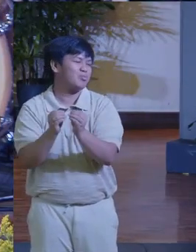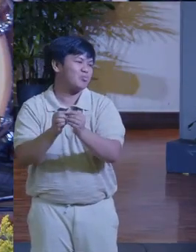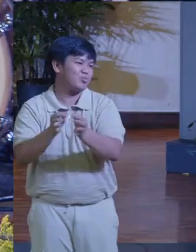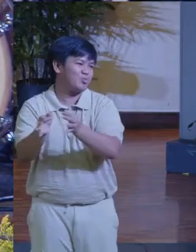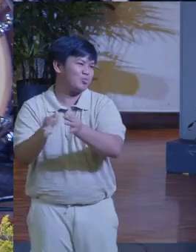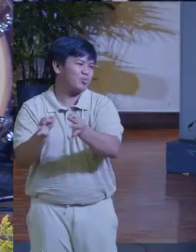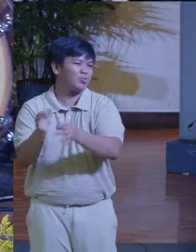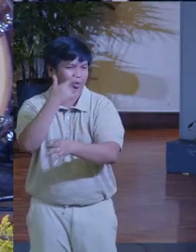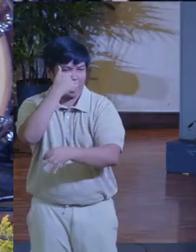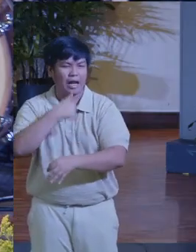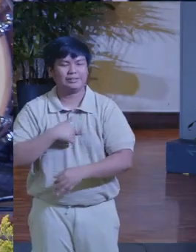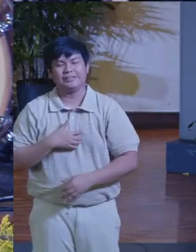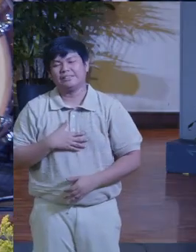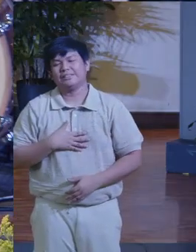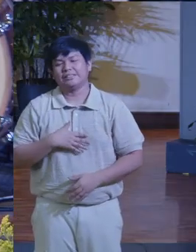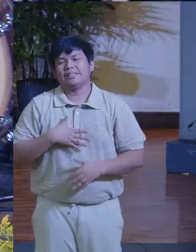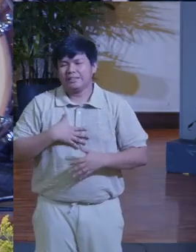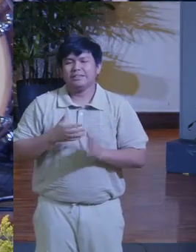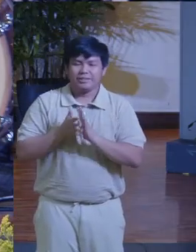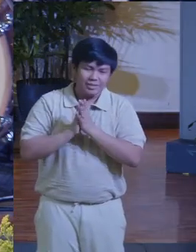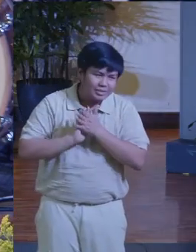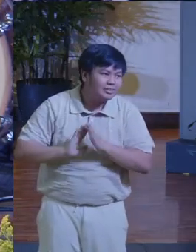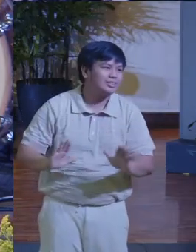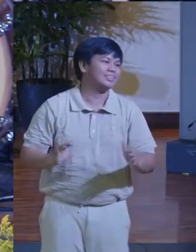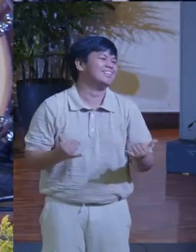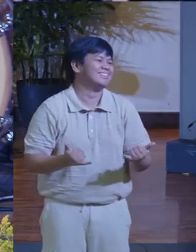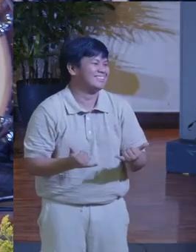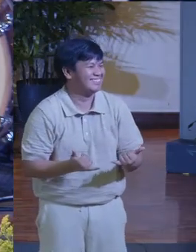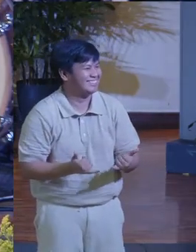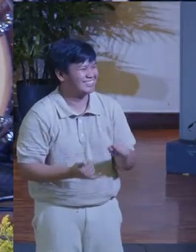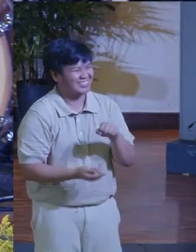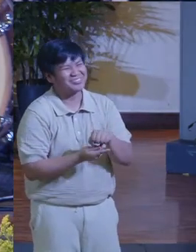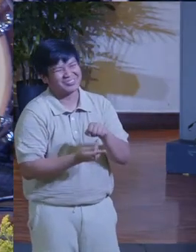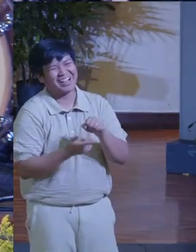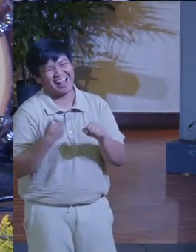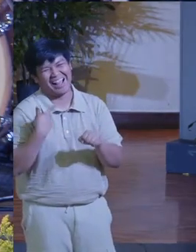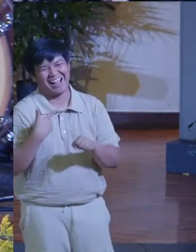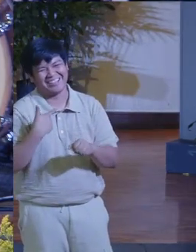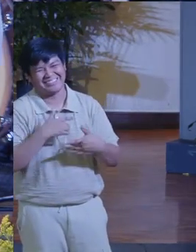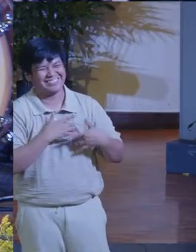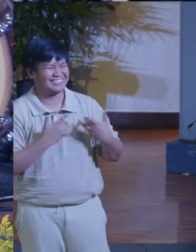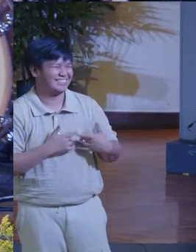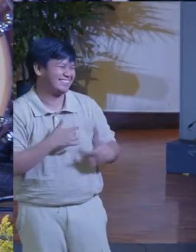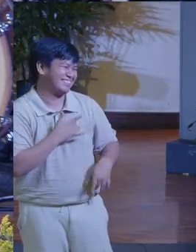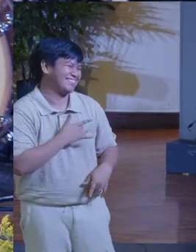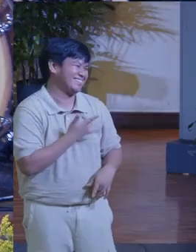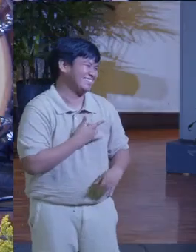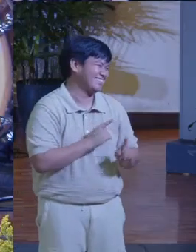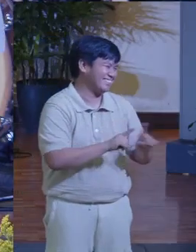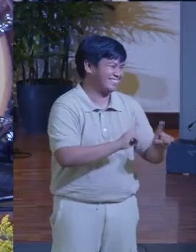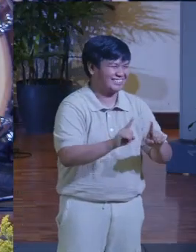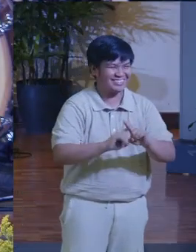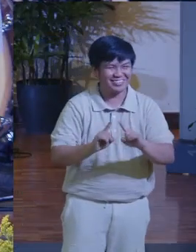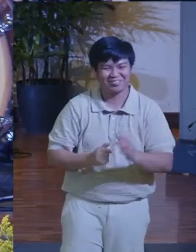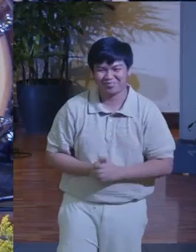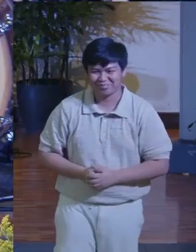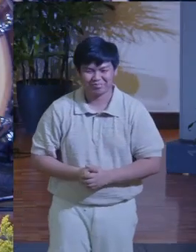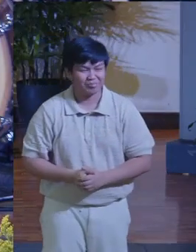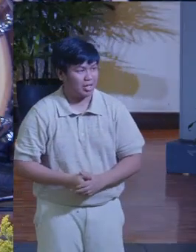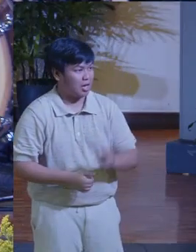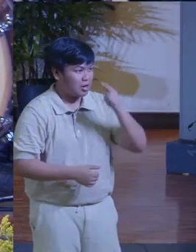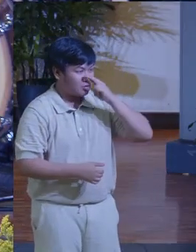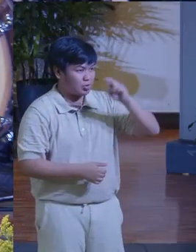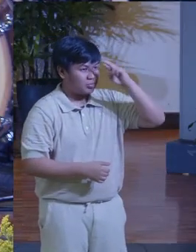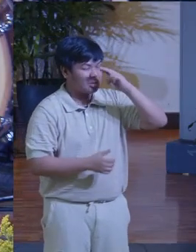Romans chapter 3. Babasahin ko po ang verses 21 to 26.